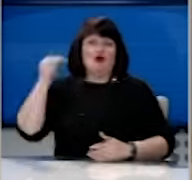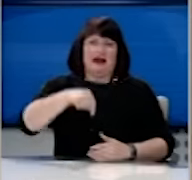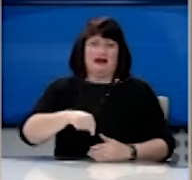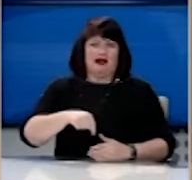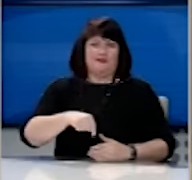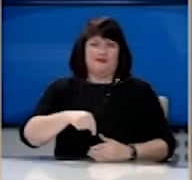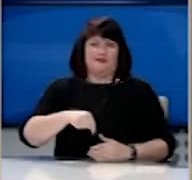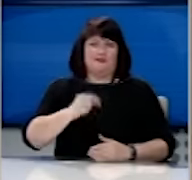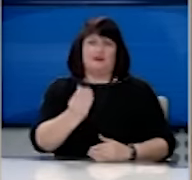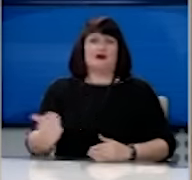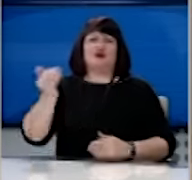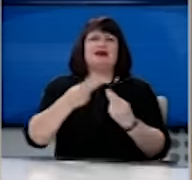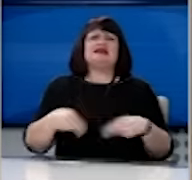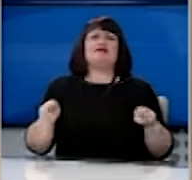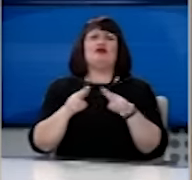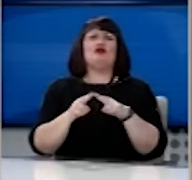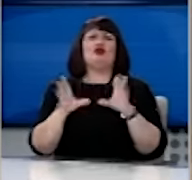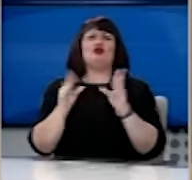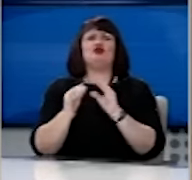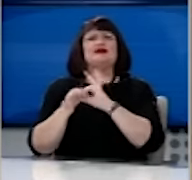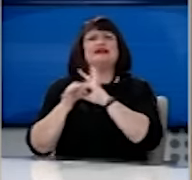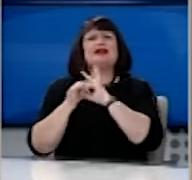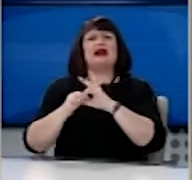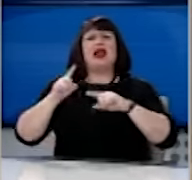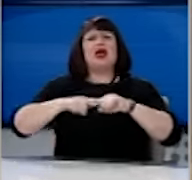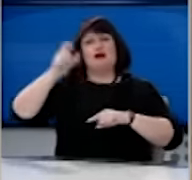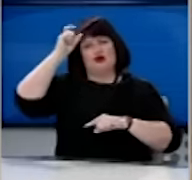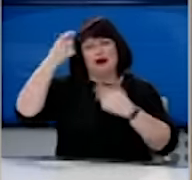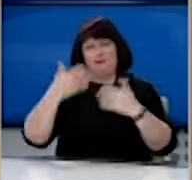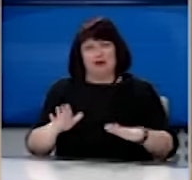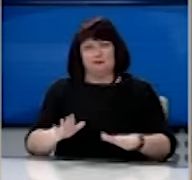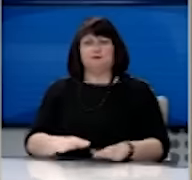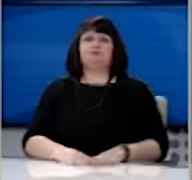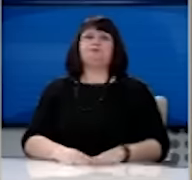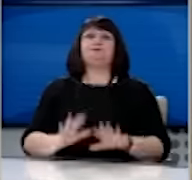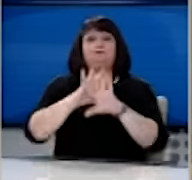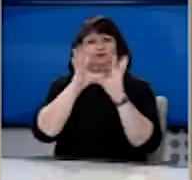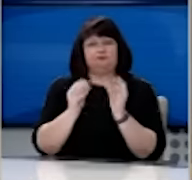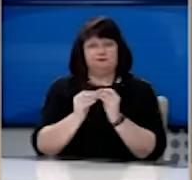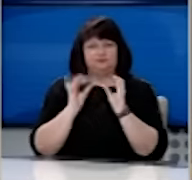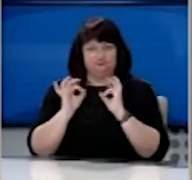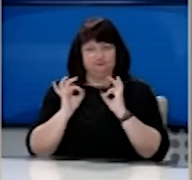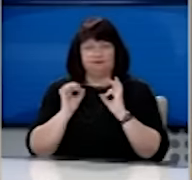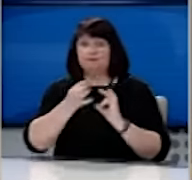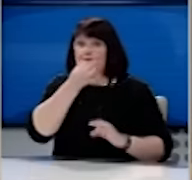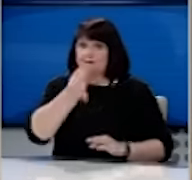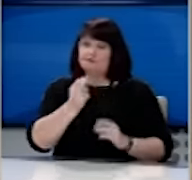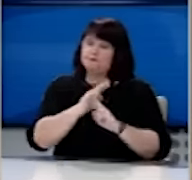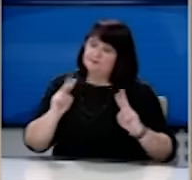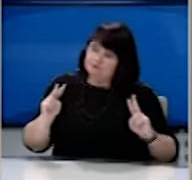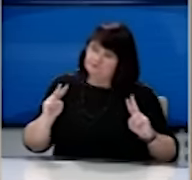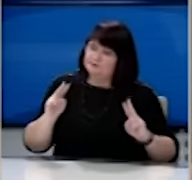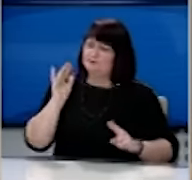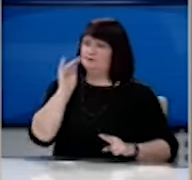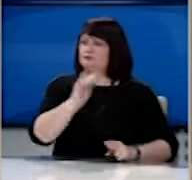συνεδρίασης του Ανωτάτου Συμβουλίου Συνεργασίας Ελλάδας-Τουρκίας. Όλα αυτά όμως, εμείς το λέμε καθαρά στον